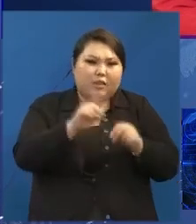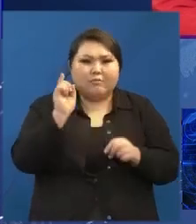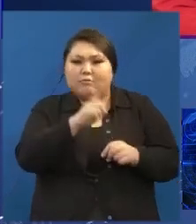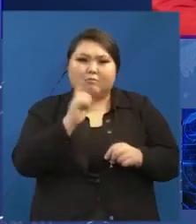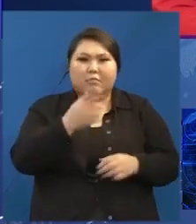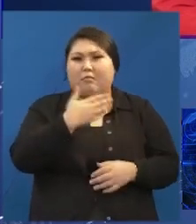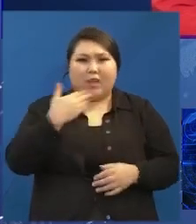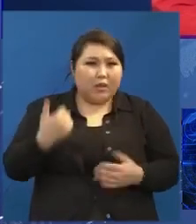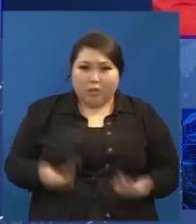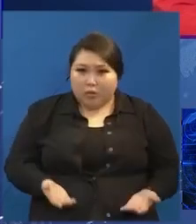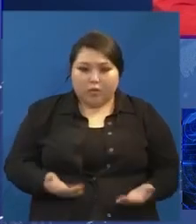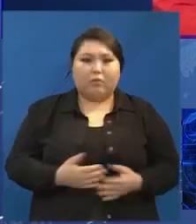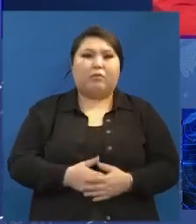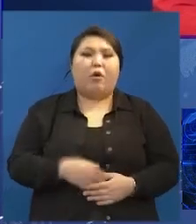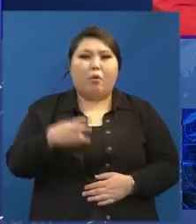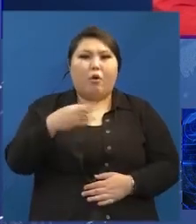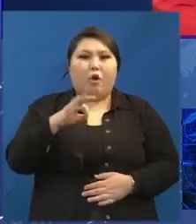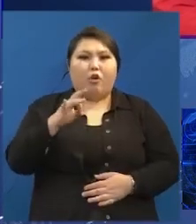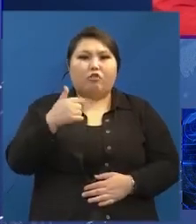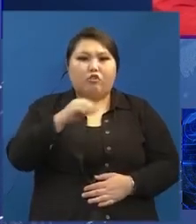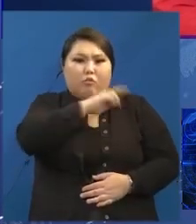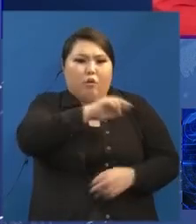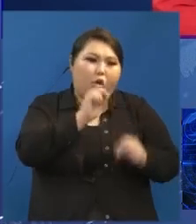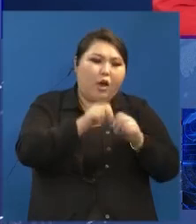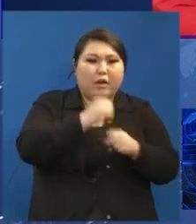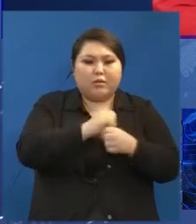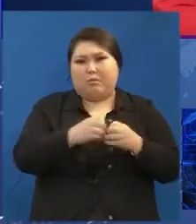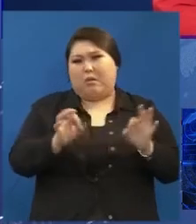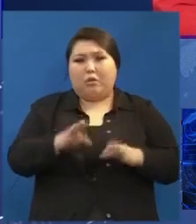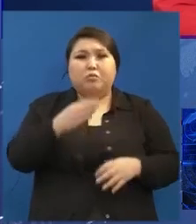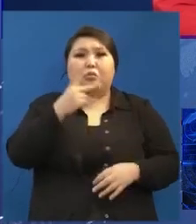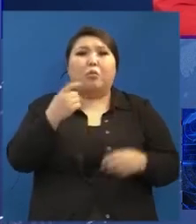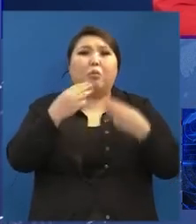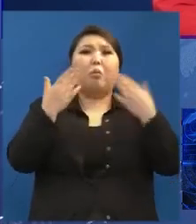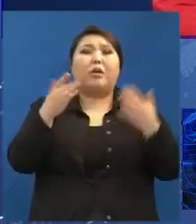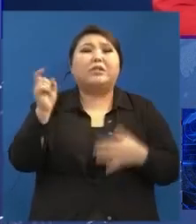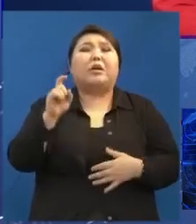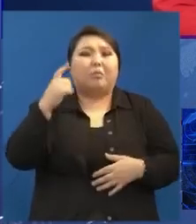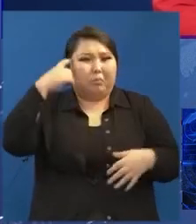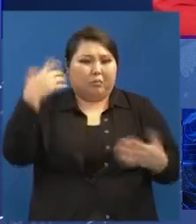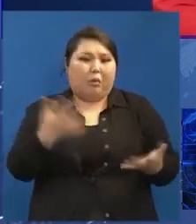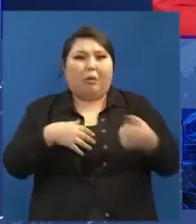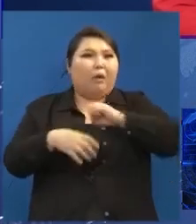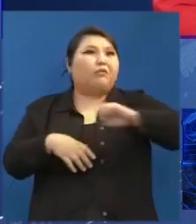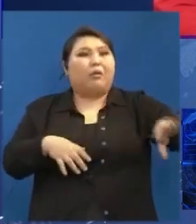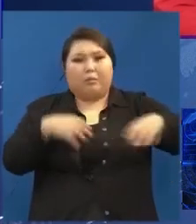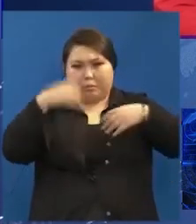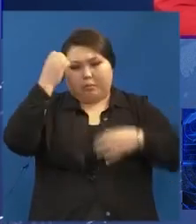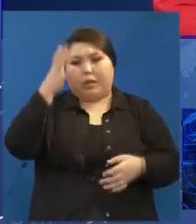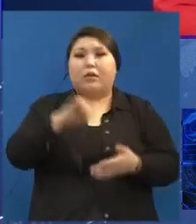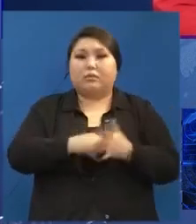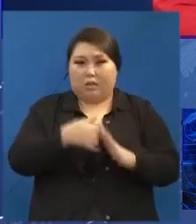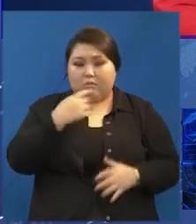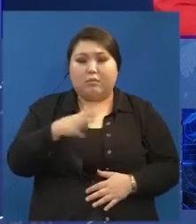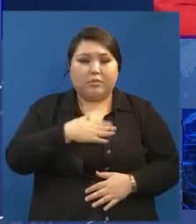нь очихгүй байна. Мөрдөх шалах ажиллагаа явуулахгүй байна. Хизээ шүүх хурал мэдтгэв. Ингээд баг мартчихлаа гэж ярьдаг. За